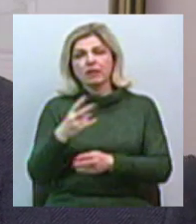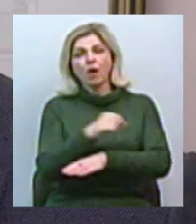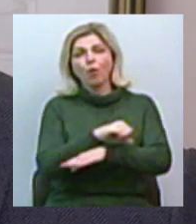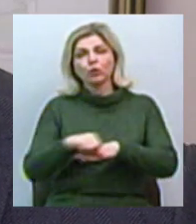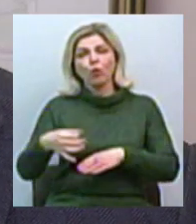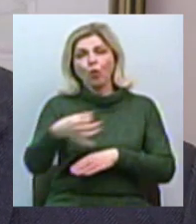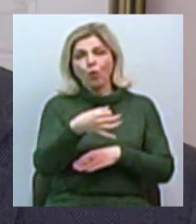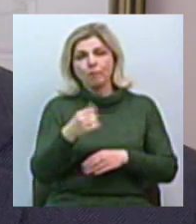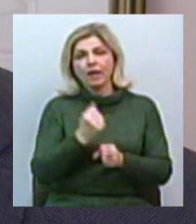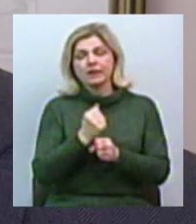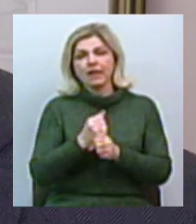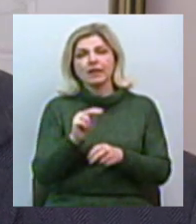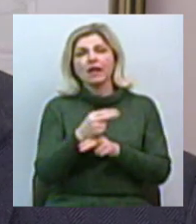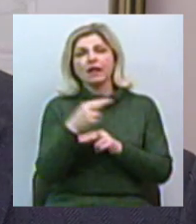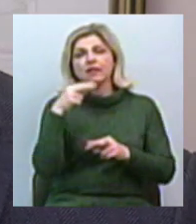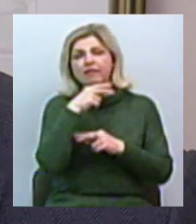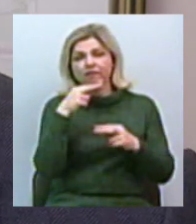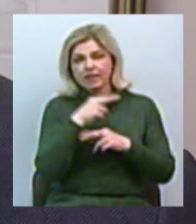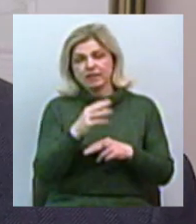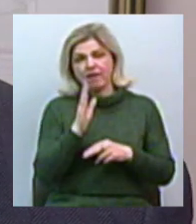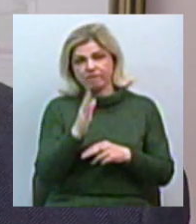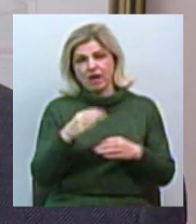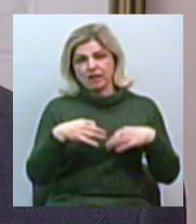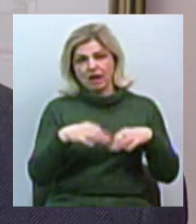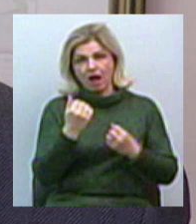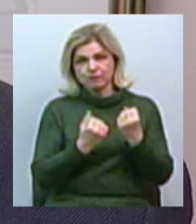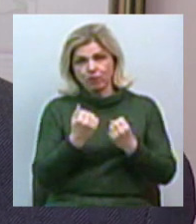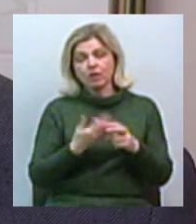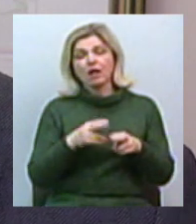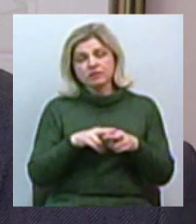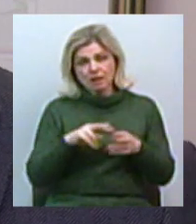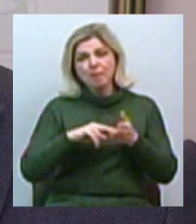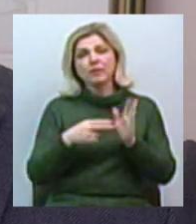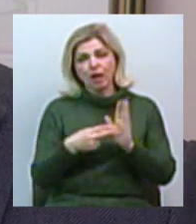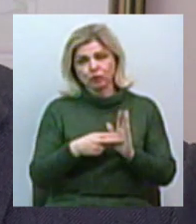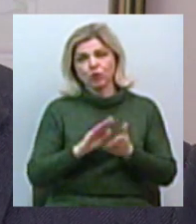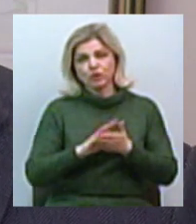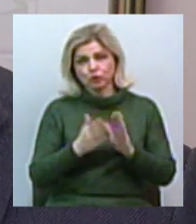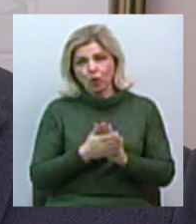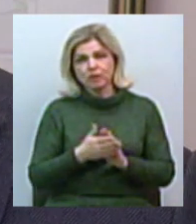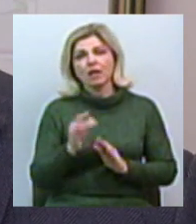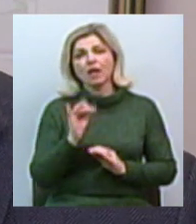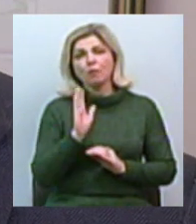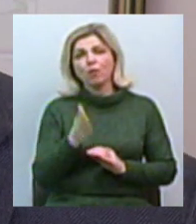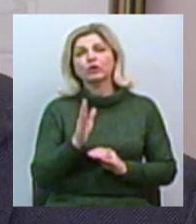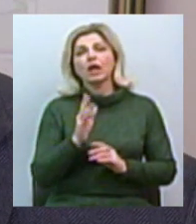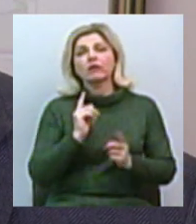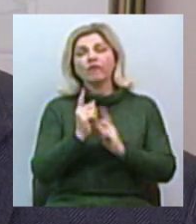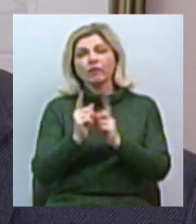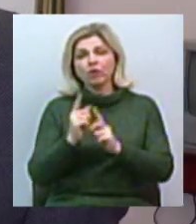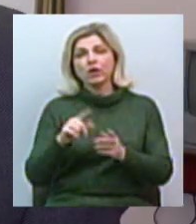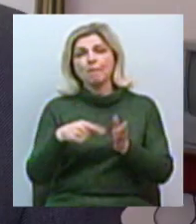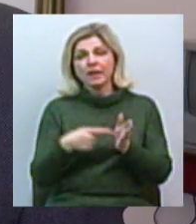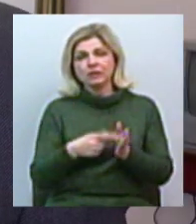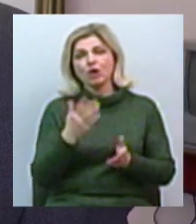проводити дезінфекцію транспорту, коліс. Це прорахована ситуація. 8 постів, які перекриватимуть в'їзди в місто, будуть встановлені,